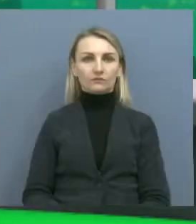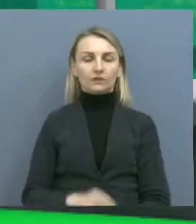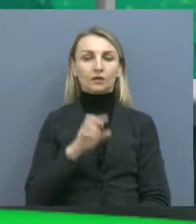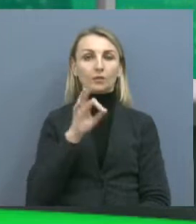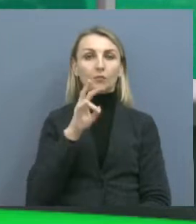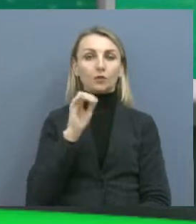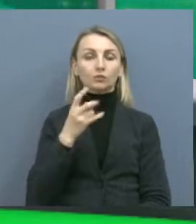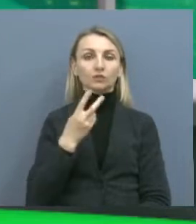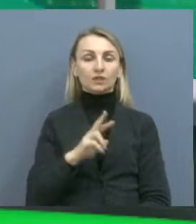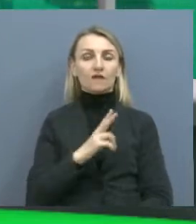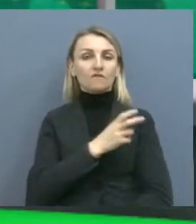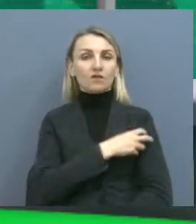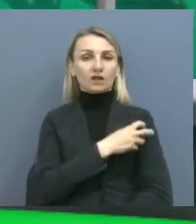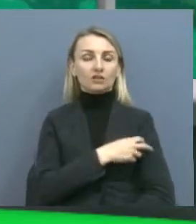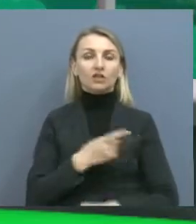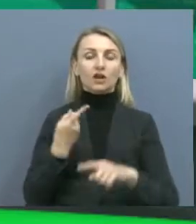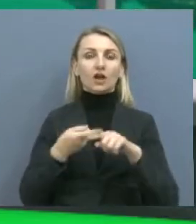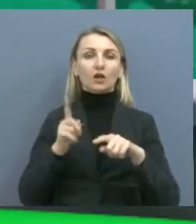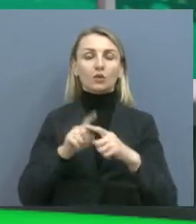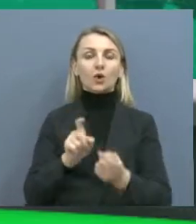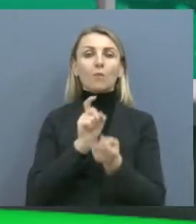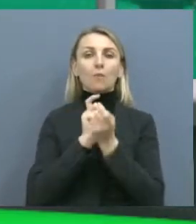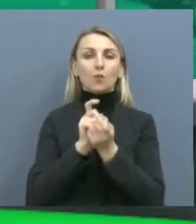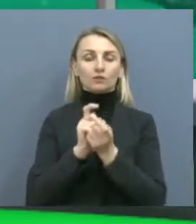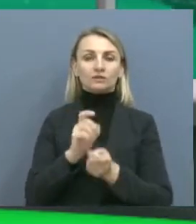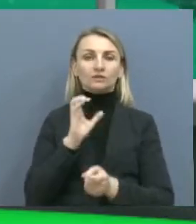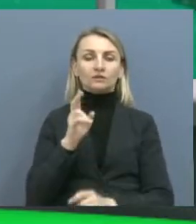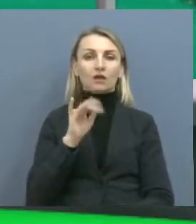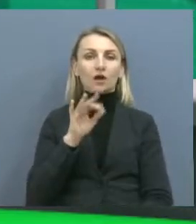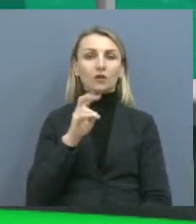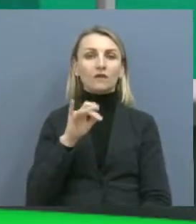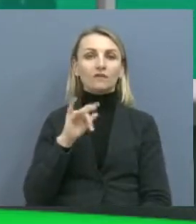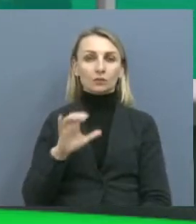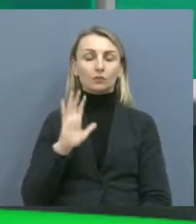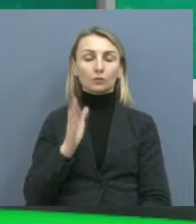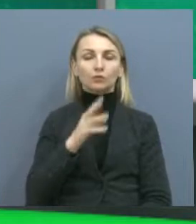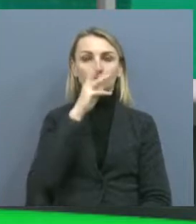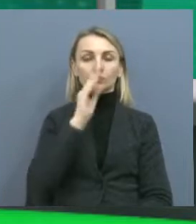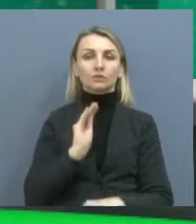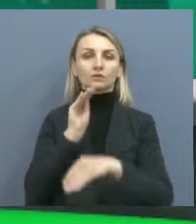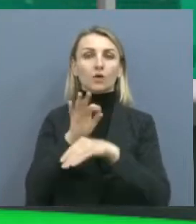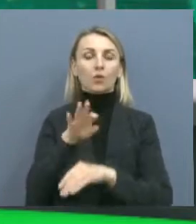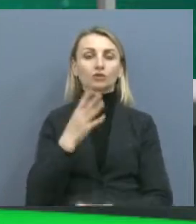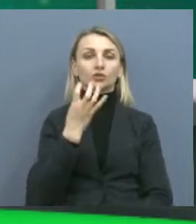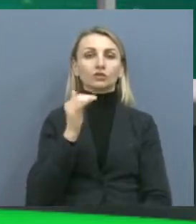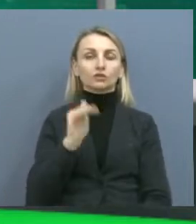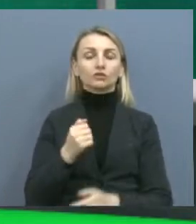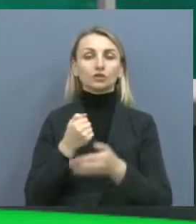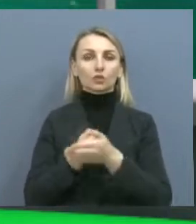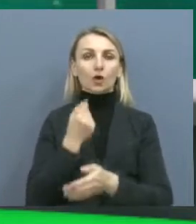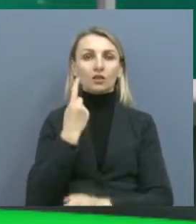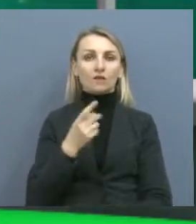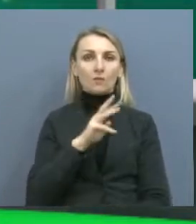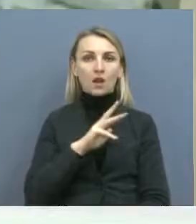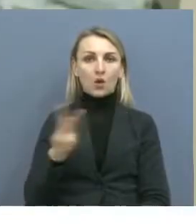Бонусы для медиков, которые борются с коронавирусом. Медицинские работники получат надбавку от 400 тысяч до 1 миллиона тенге.